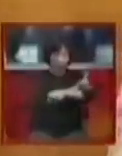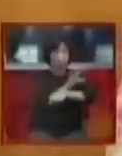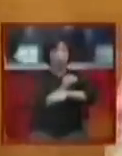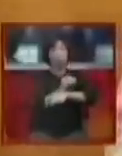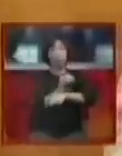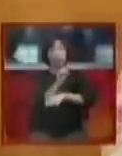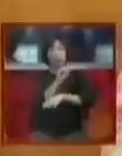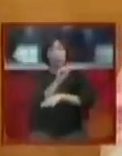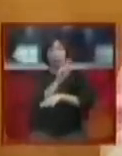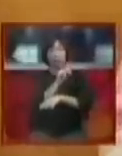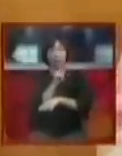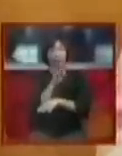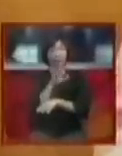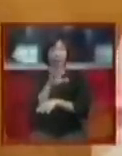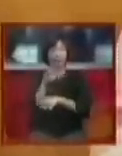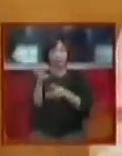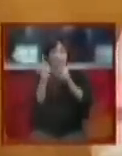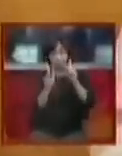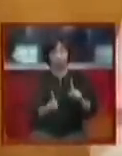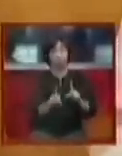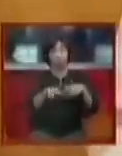Vicente sa Palawan.